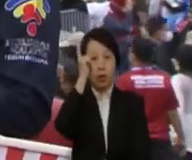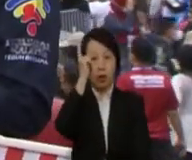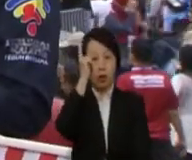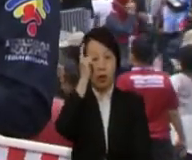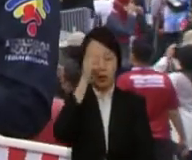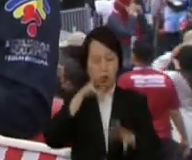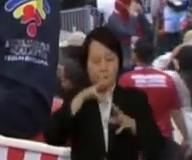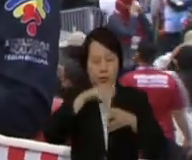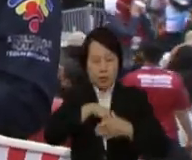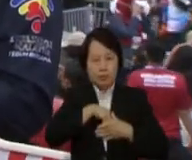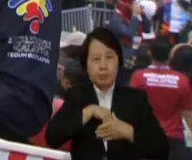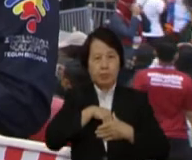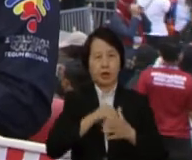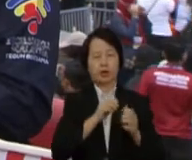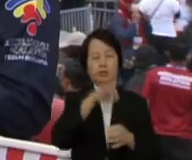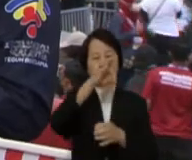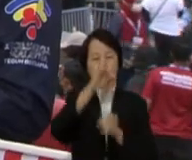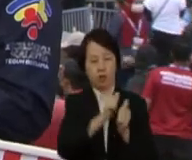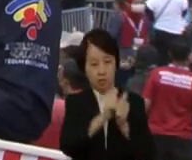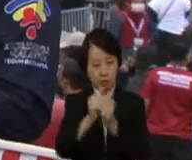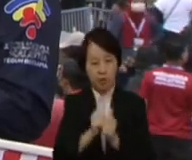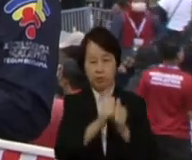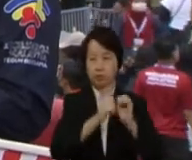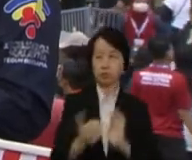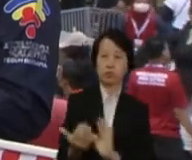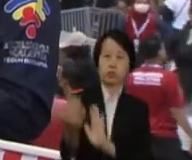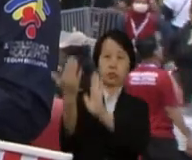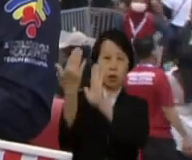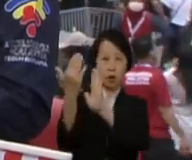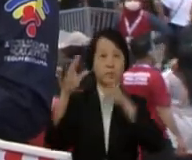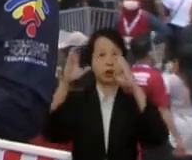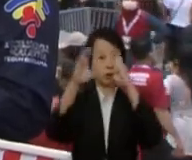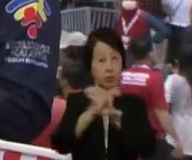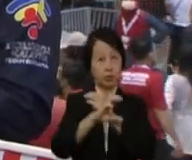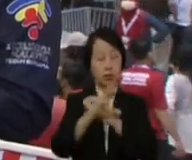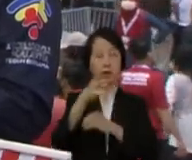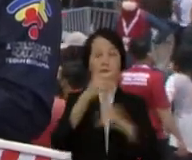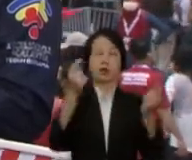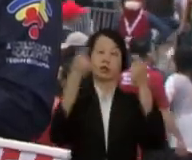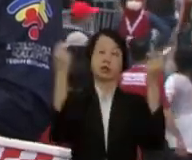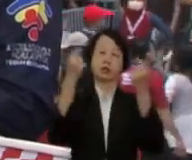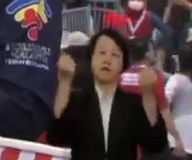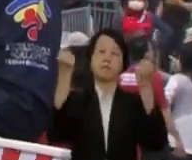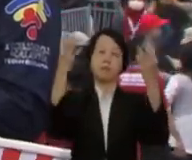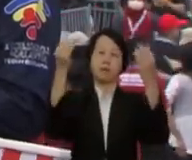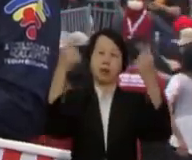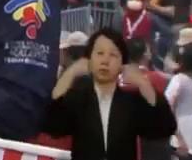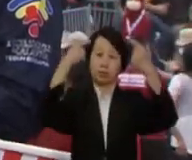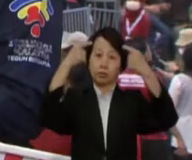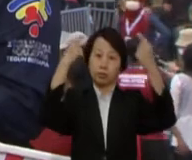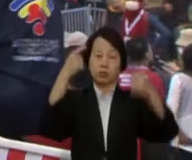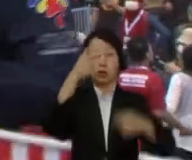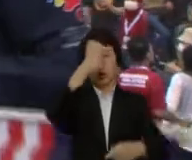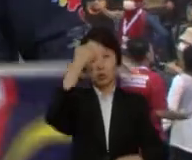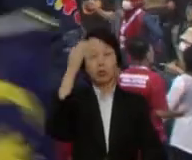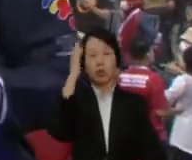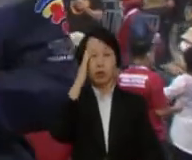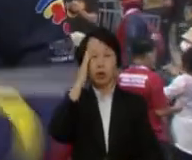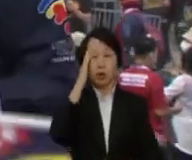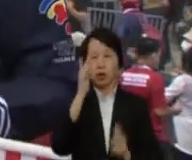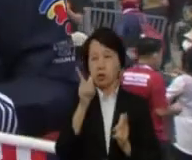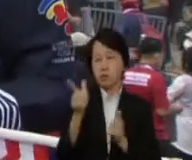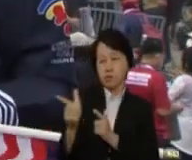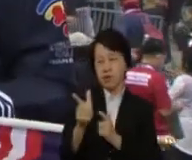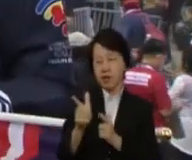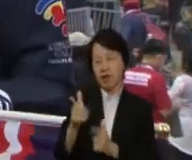resapi dan semarakkan bersama-sama untuk mendepani apa jua cabaran yang mendatang, seterusnya meraih sebanyak-banyak kejayaan. Kerana kita tahu, peperangan